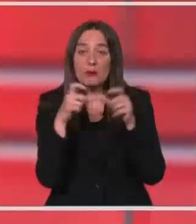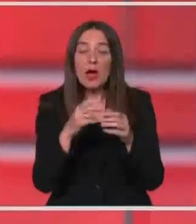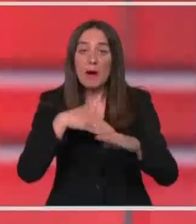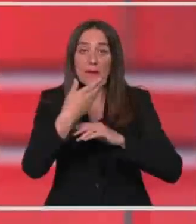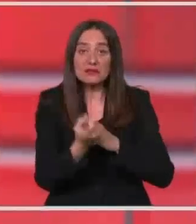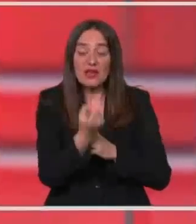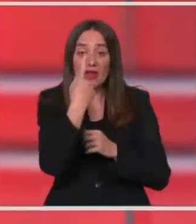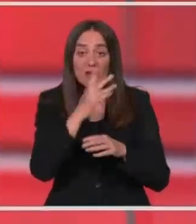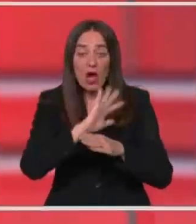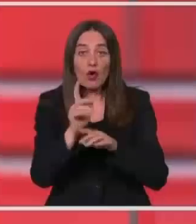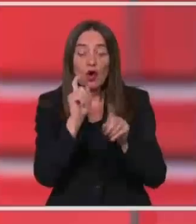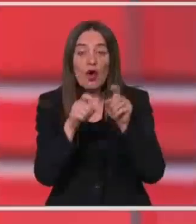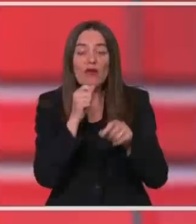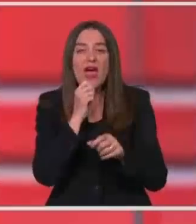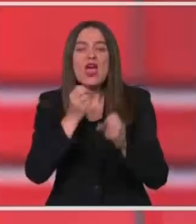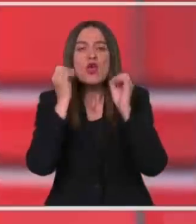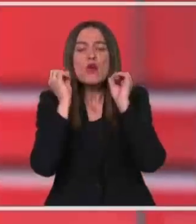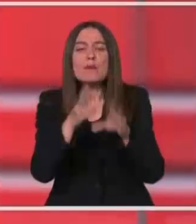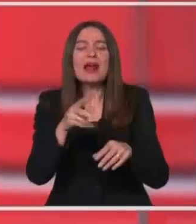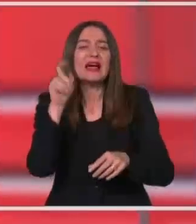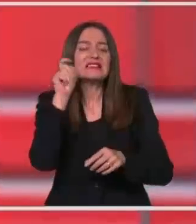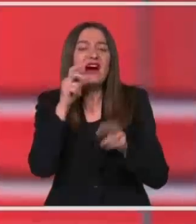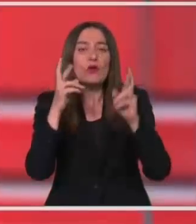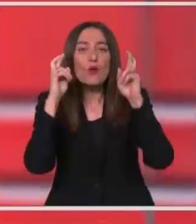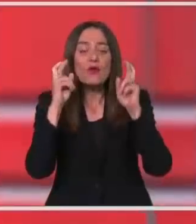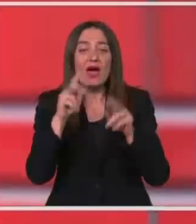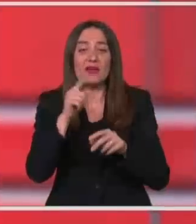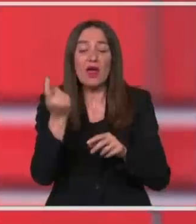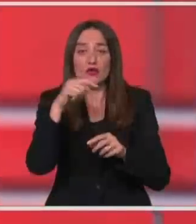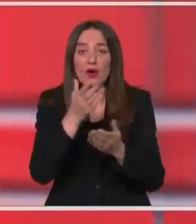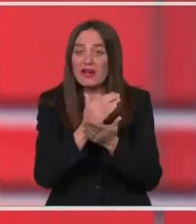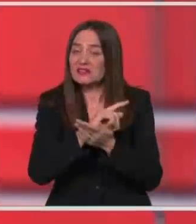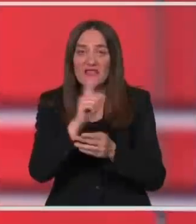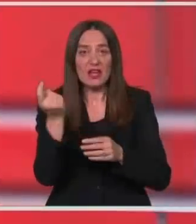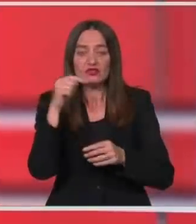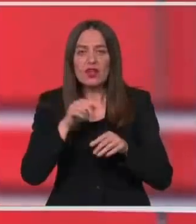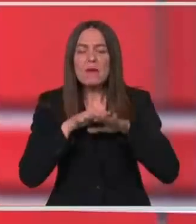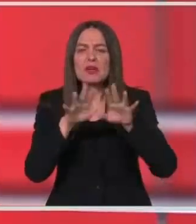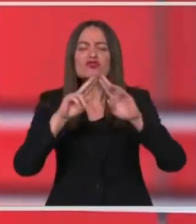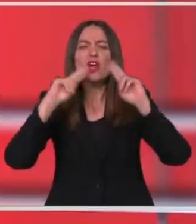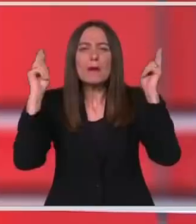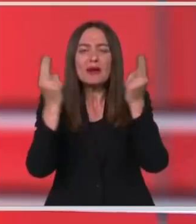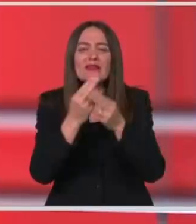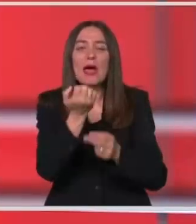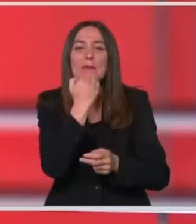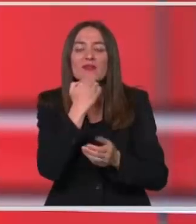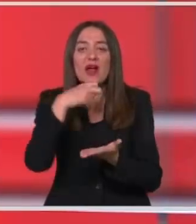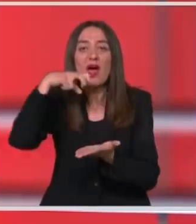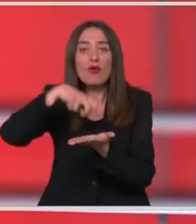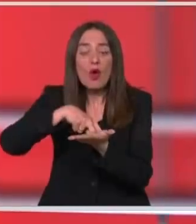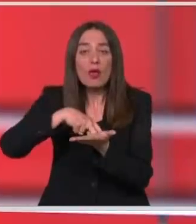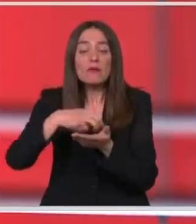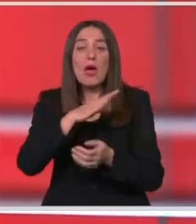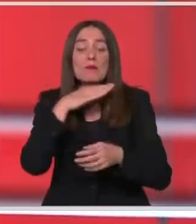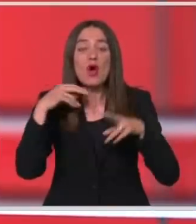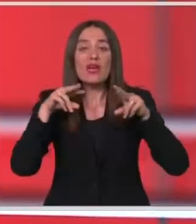dogodila korona i ubila svaku nadu da do recesije neće doći. Širom planete privreda je na kolenima. Mnoge zemlje